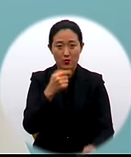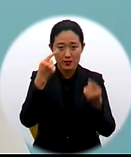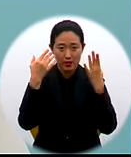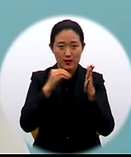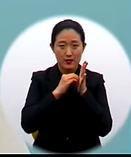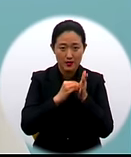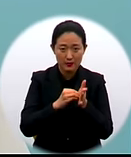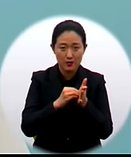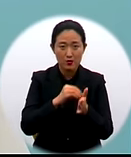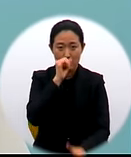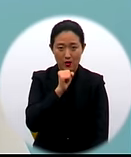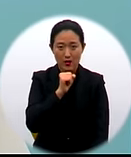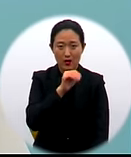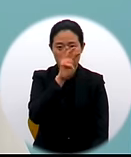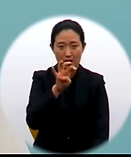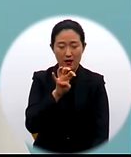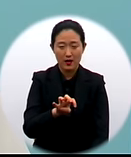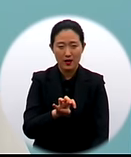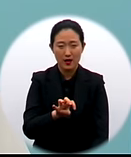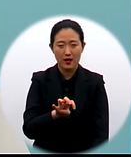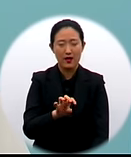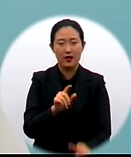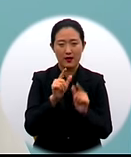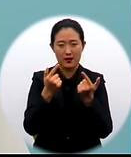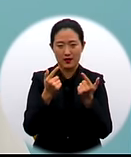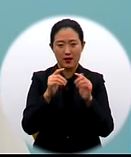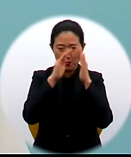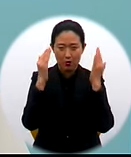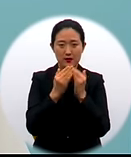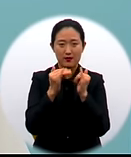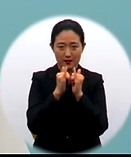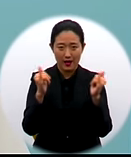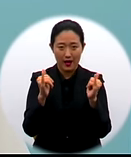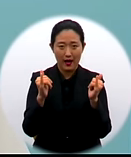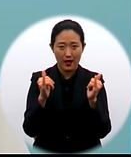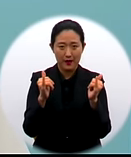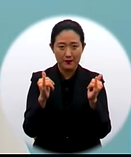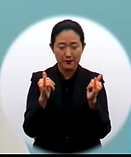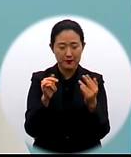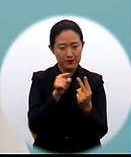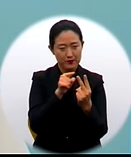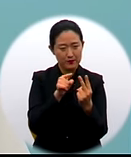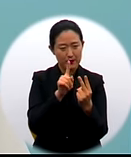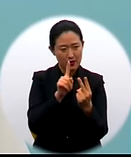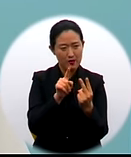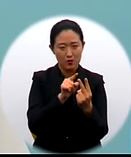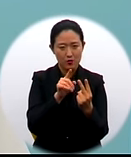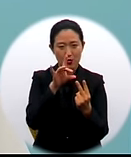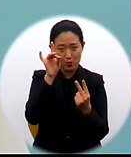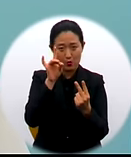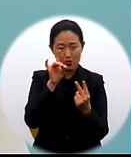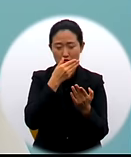있습니다. 무조건 좋은 대학을 가면 되게 좋겠지라고 생각할 수도 있지만 모든 사람들은 반드시 어떤 선상에서